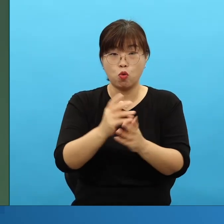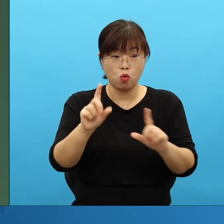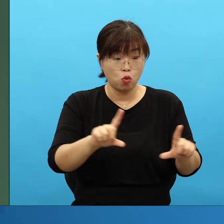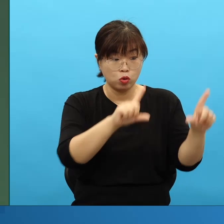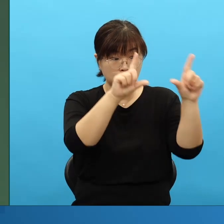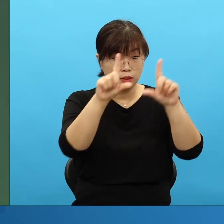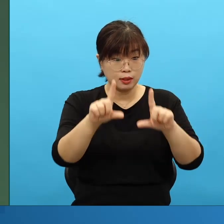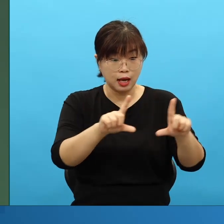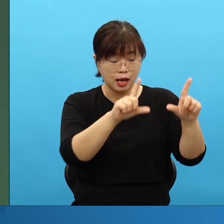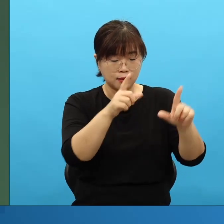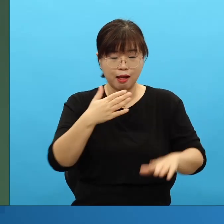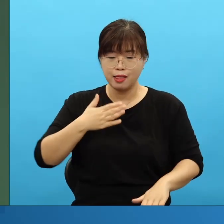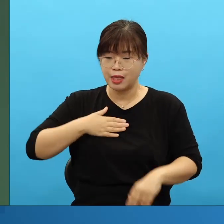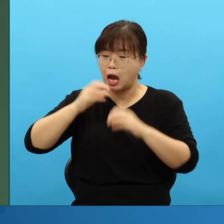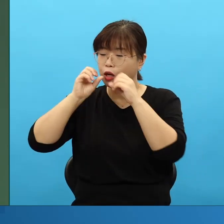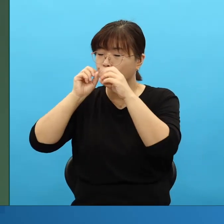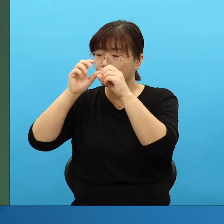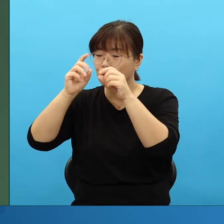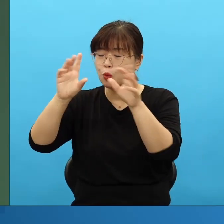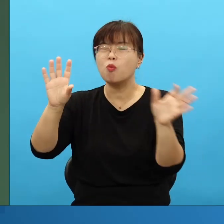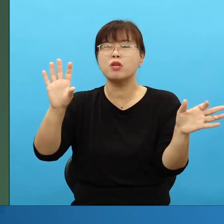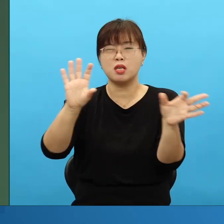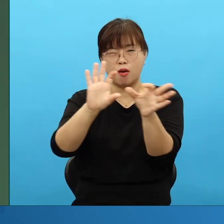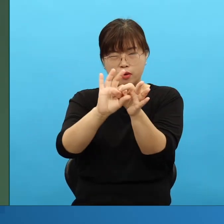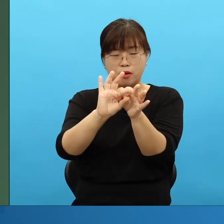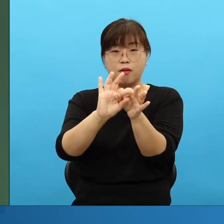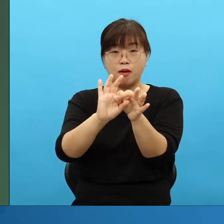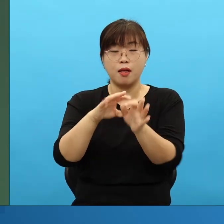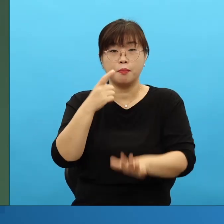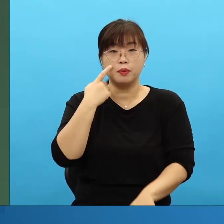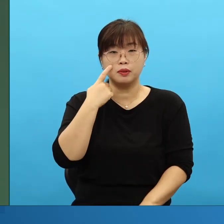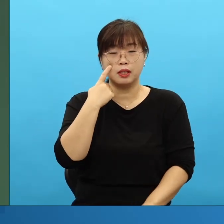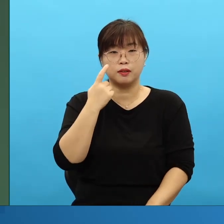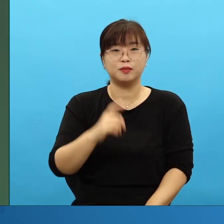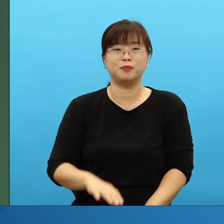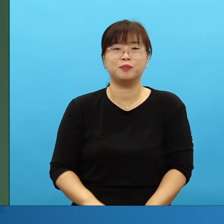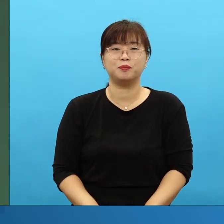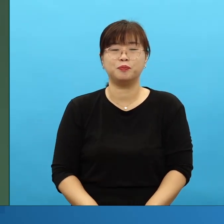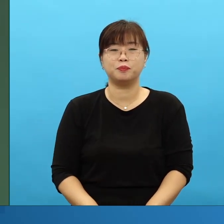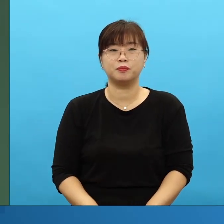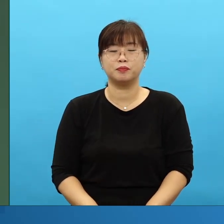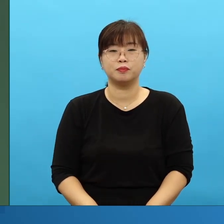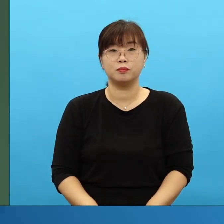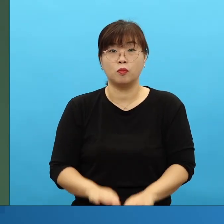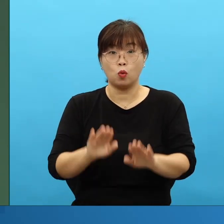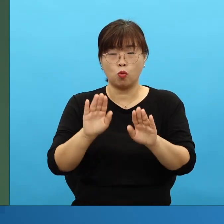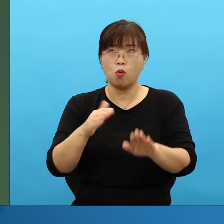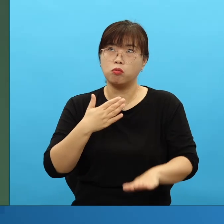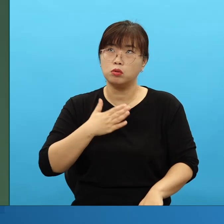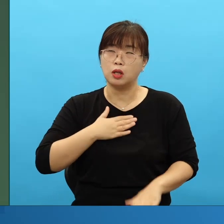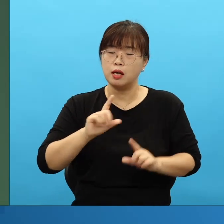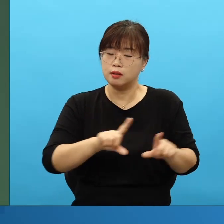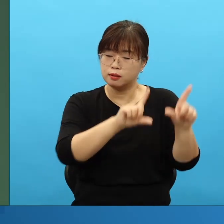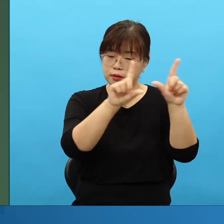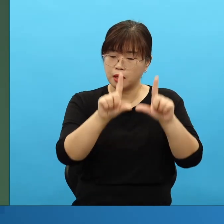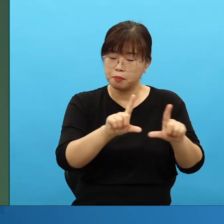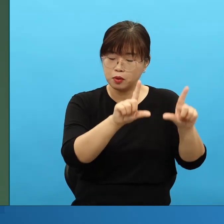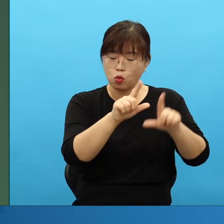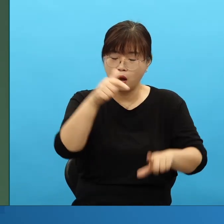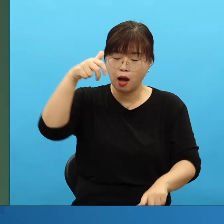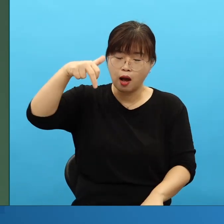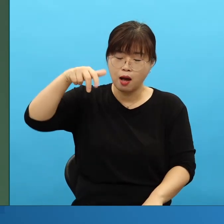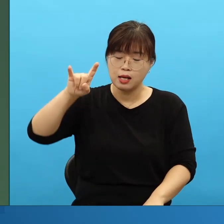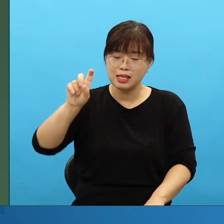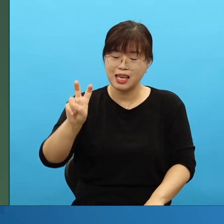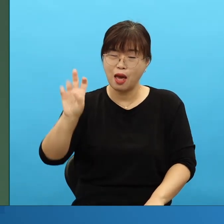이 캠프가 되는 것입니다. Then every path you take will become a camp. 오늘 이걸 놓고 여러분이 좀 기도하시고요. 이